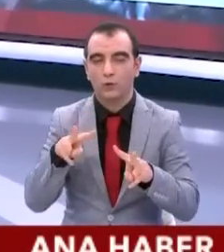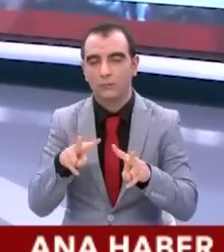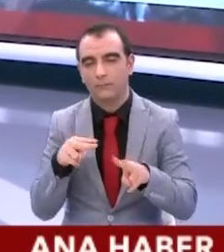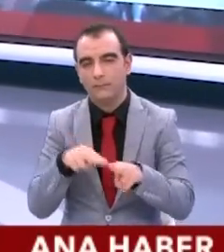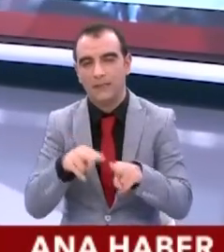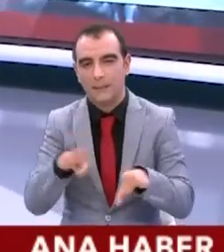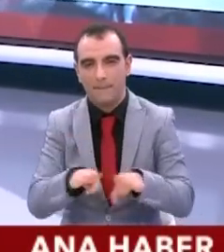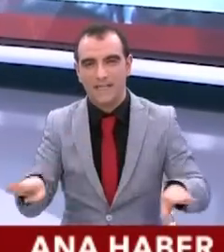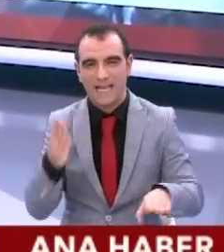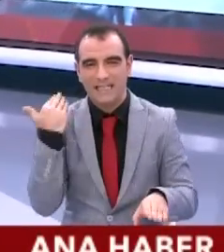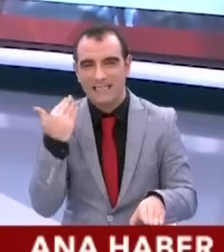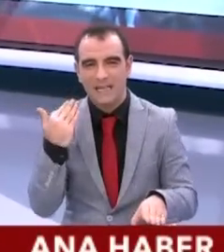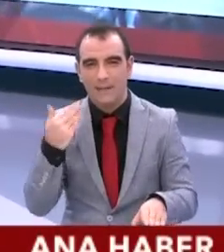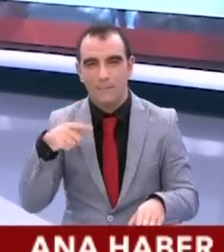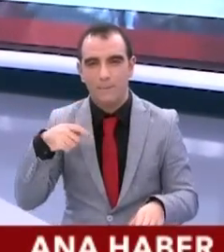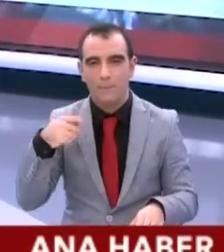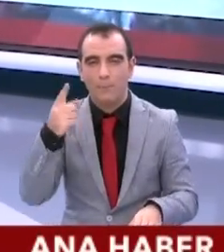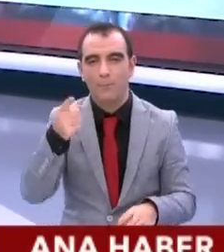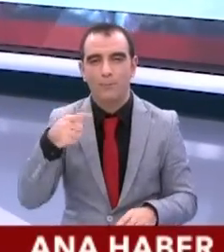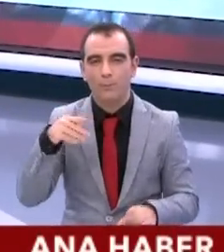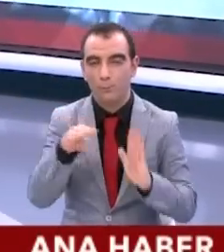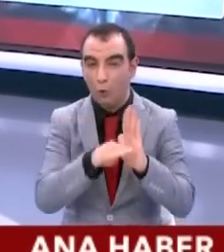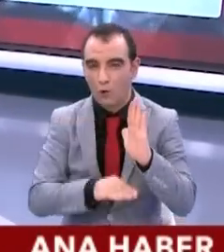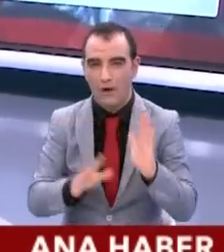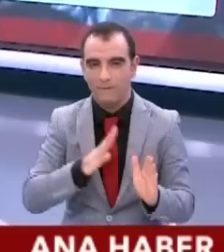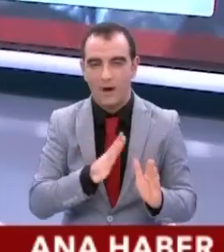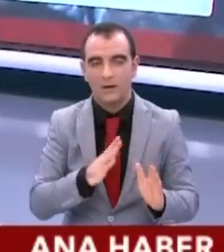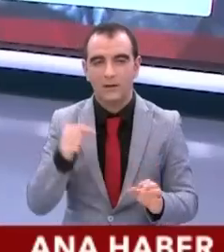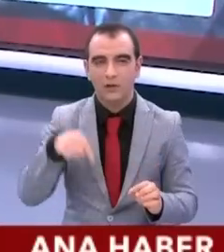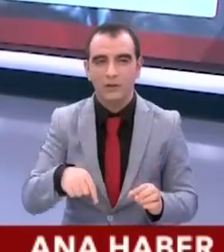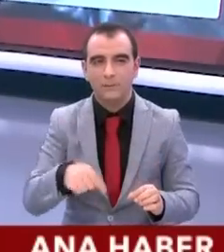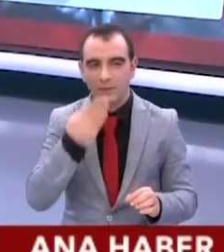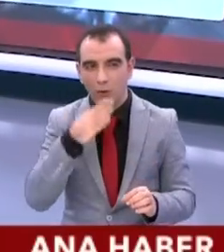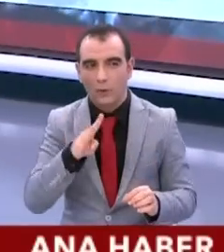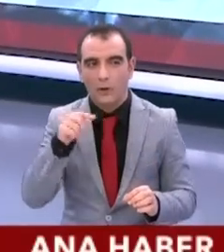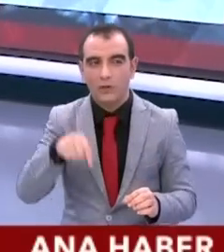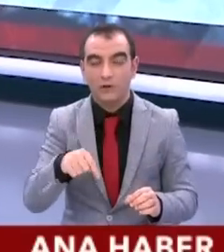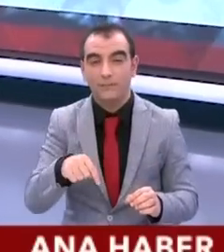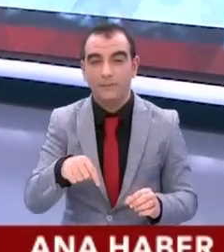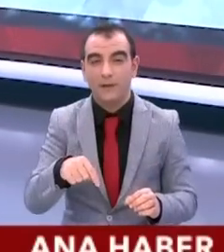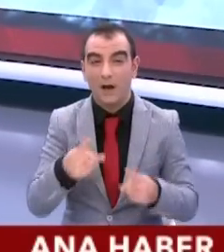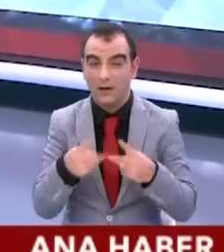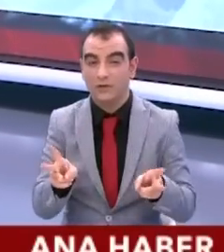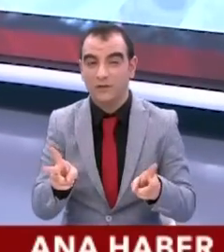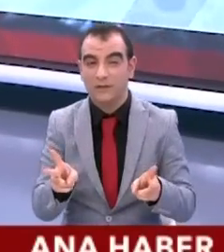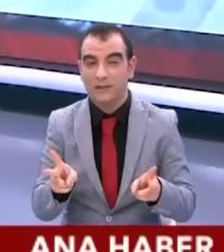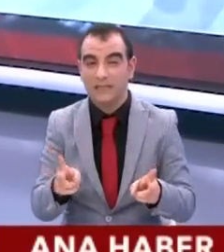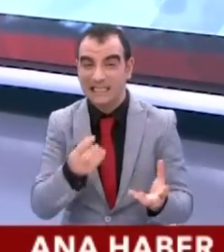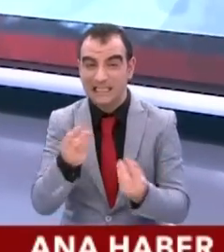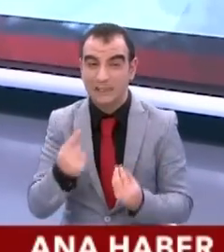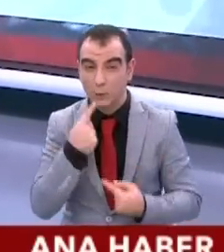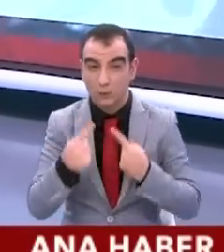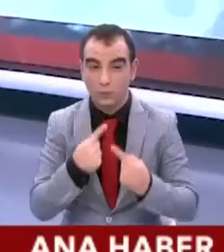hakikaten konu böyle bir Muamma Efsaneye sürekli konuşuldukça ve ee açıkçası sık